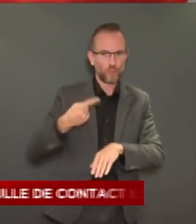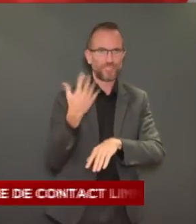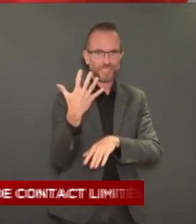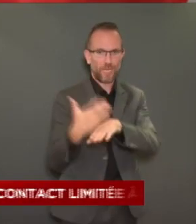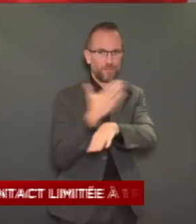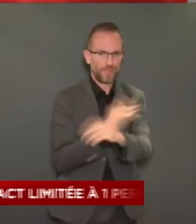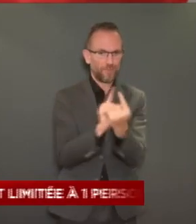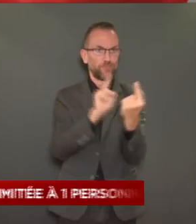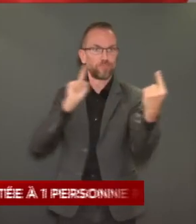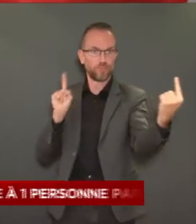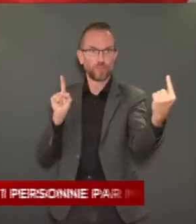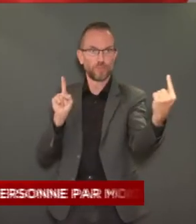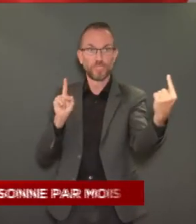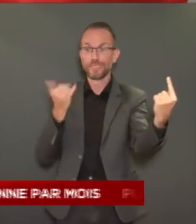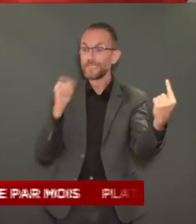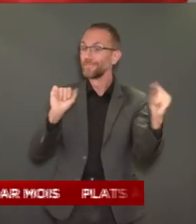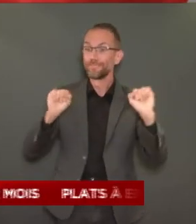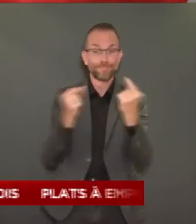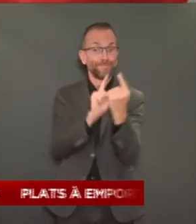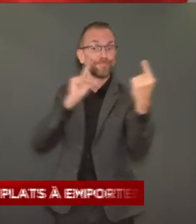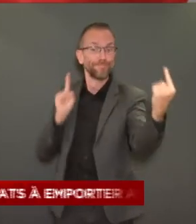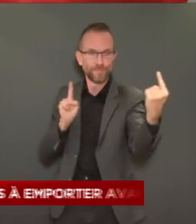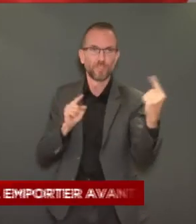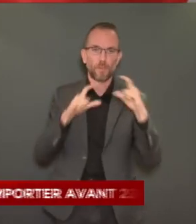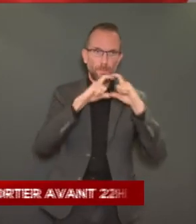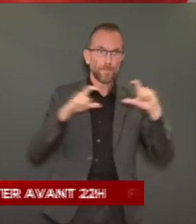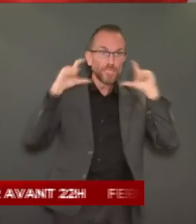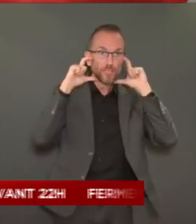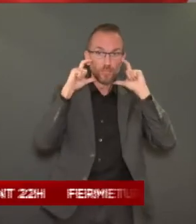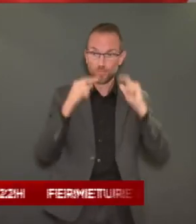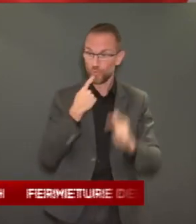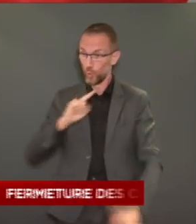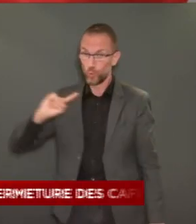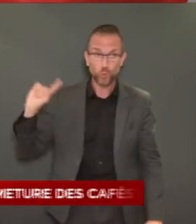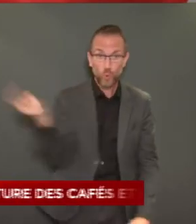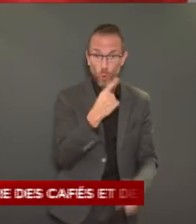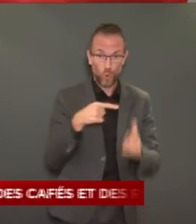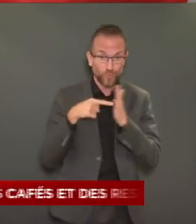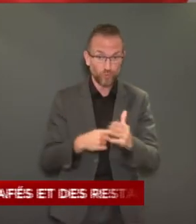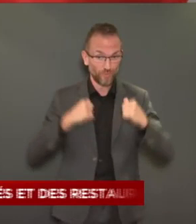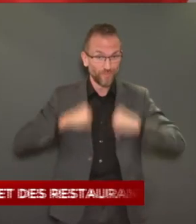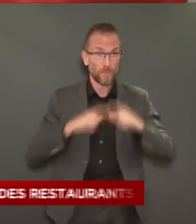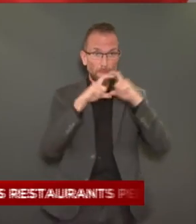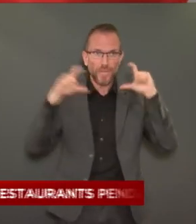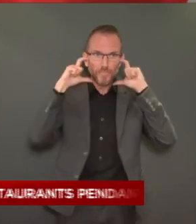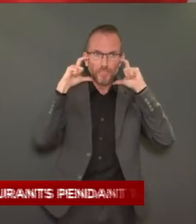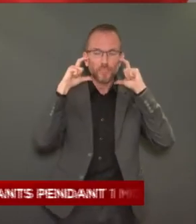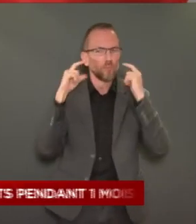masque. Pas pour tout le monde. Il y a des personnes avec lesquelles les règles de distance ne jouent pas.